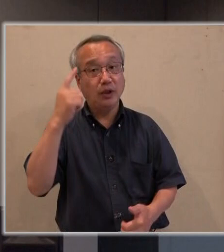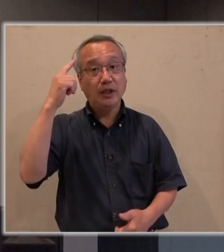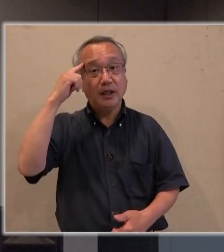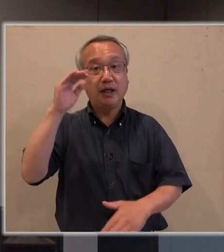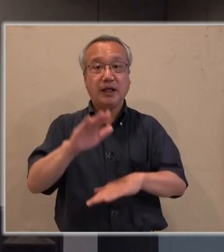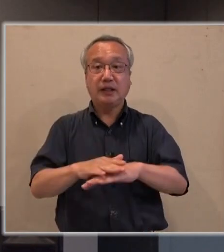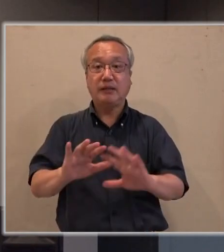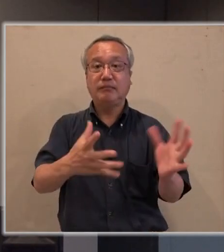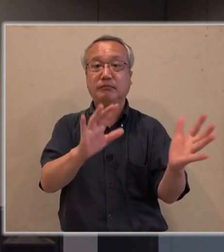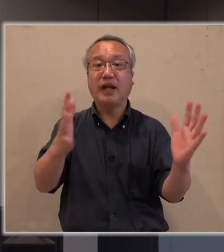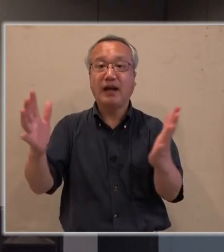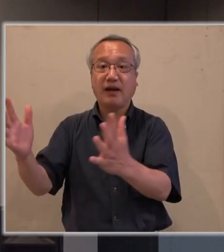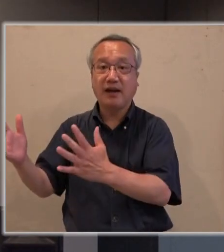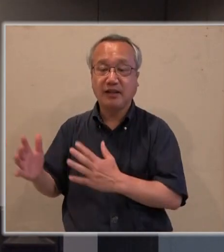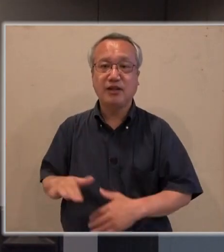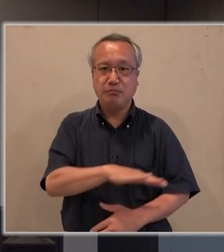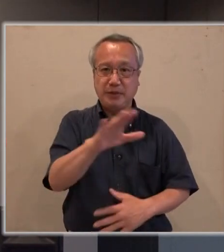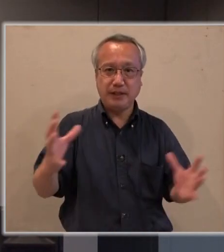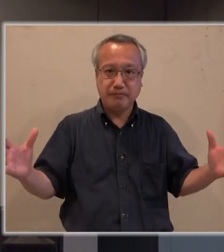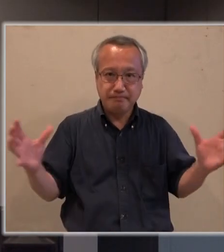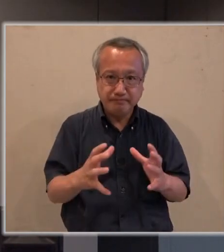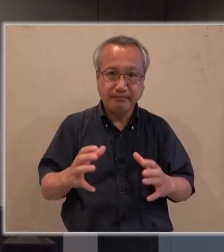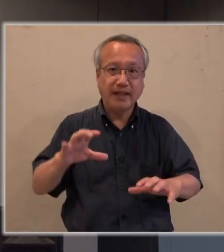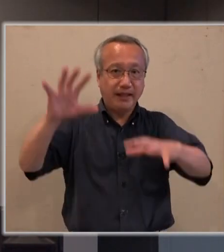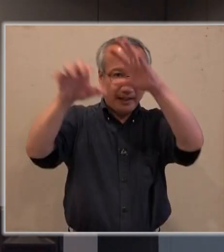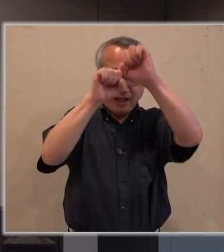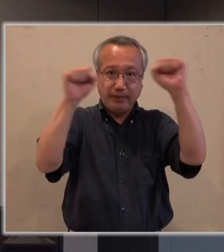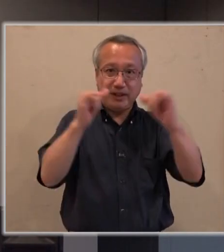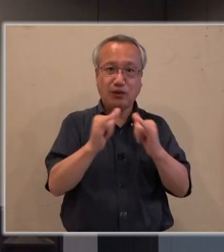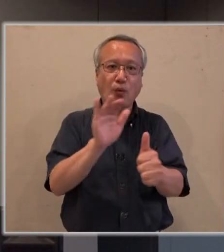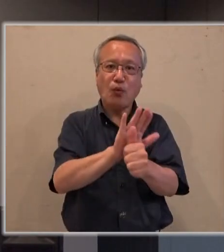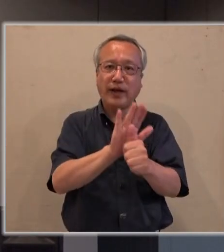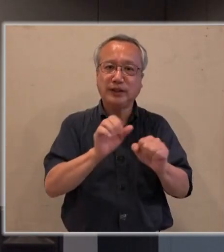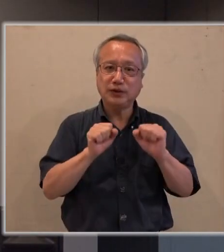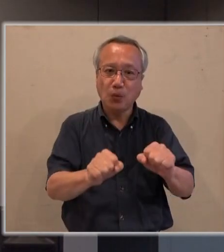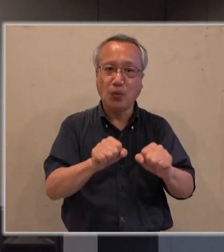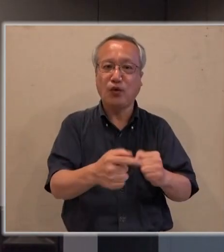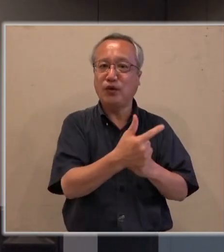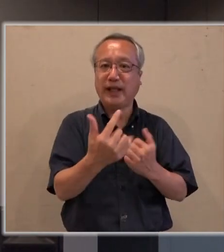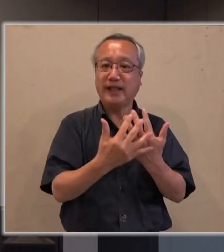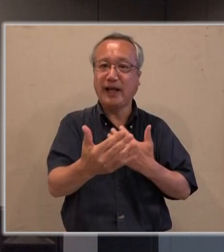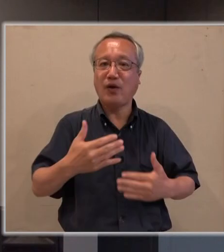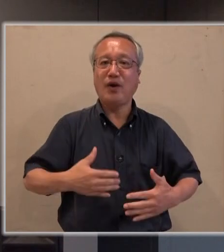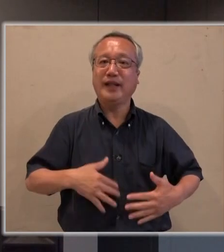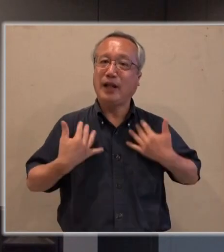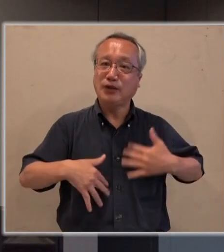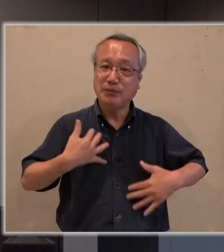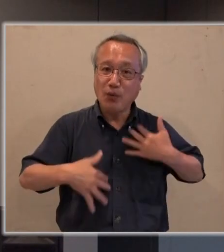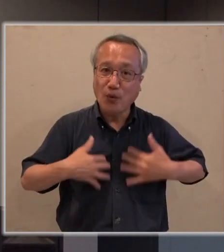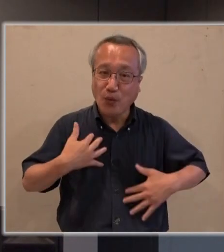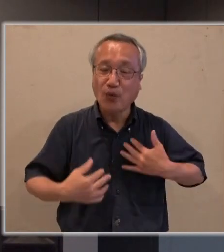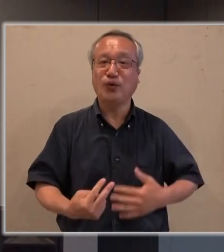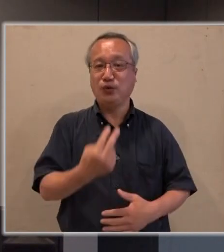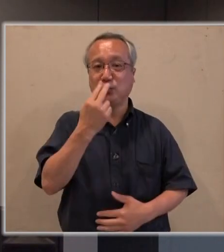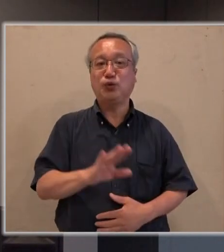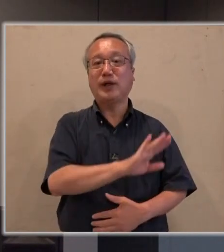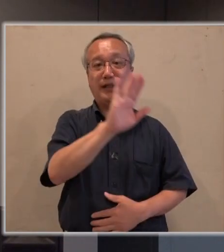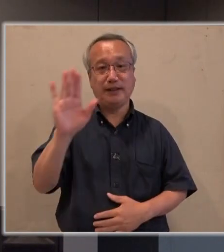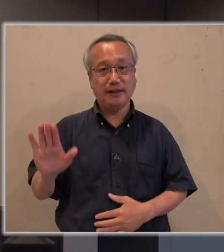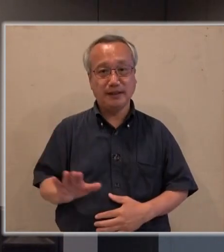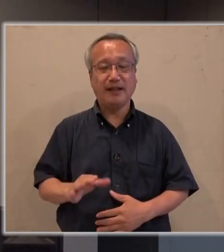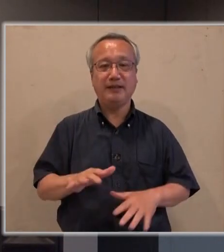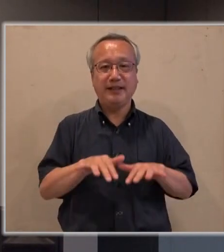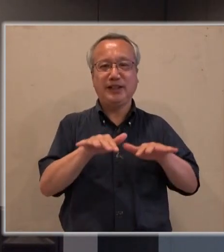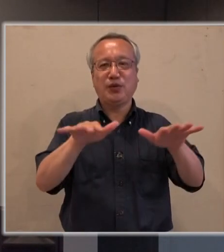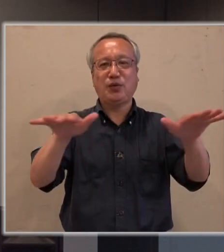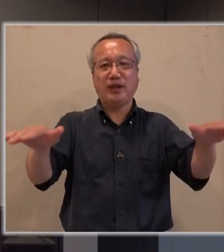当に一人もいなくて、みんなで頑張ってる人を応援しようよ、みんなでこの大会を楽しもうよ、そんな空間がこの会場には広